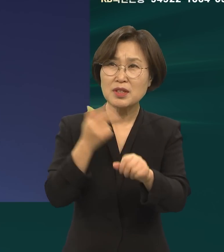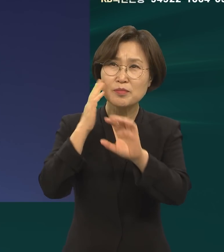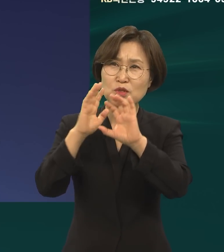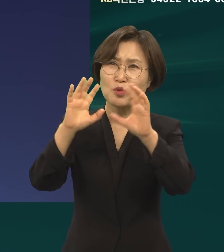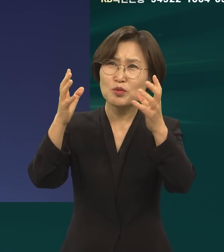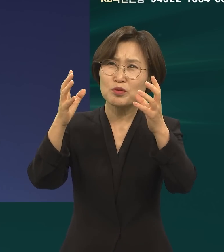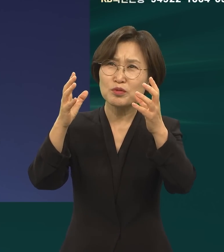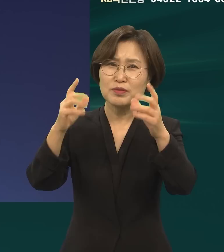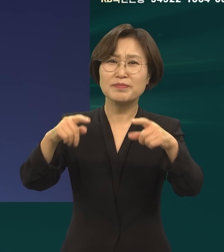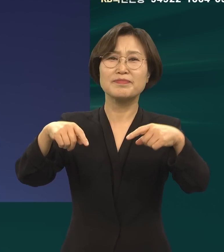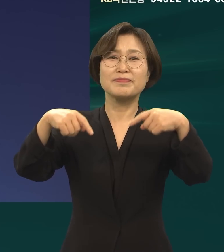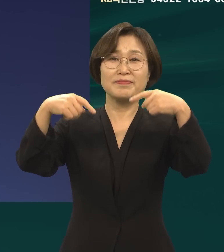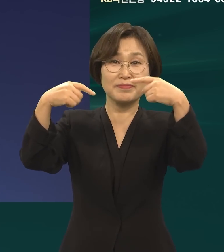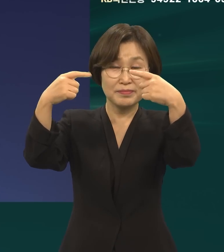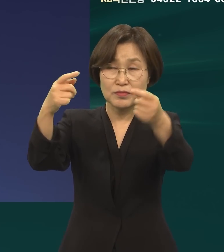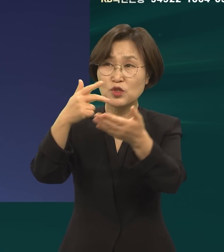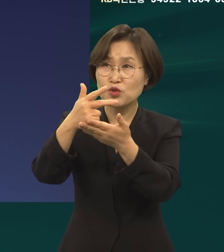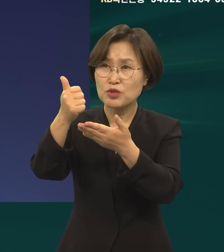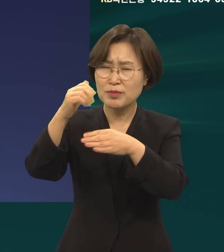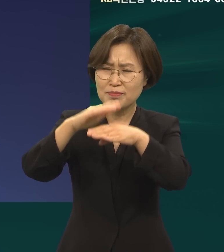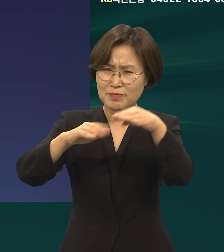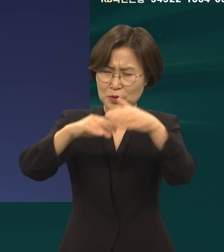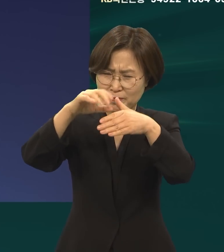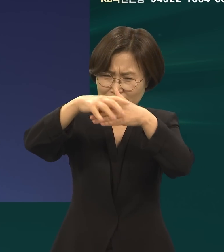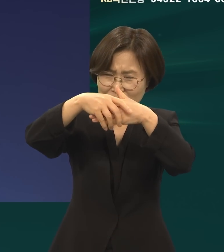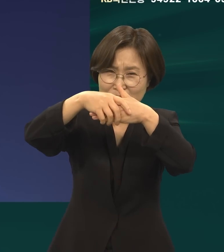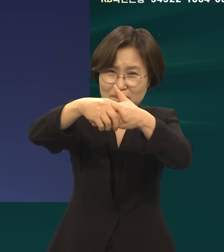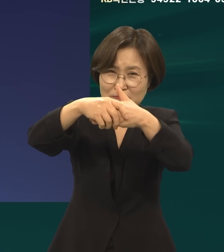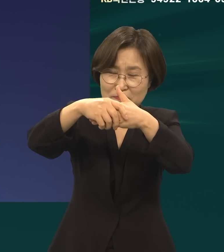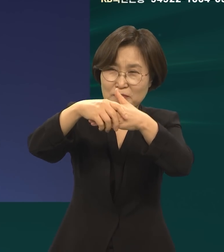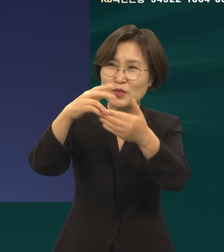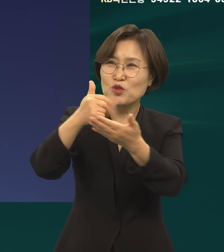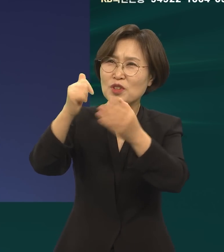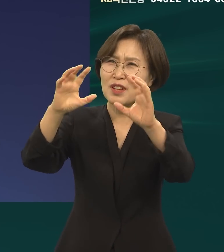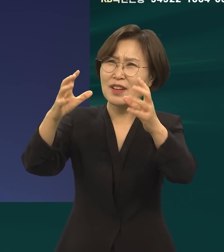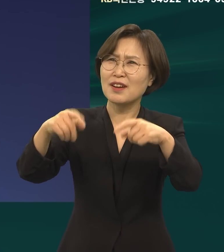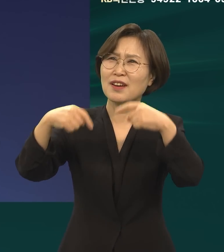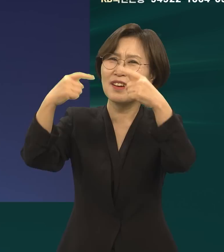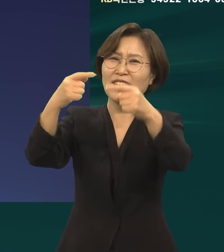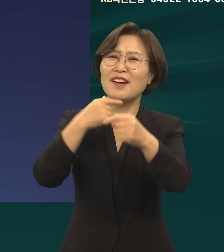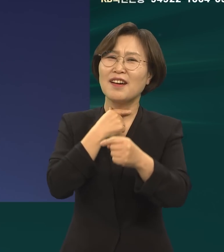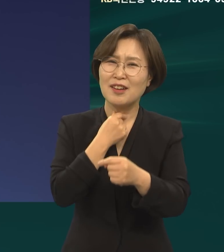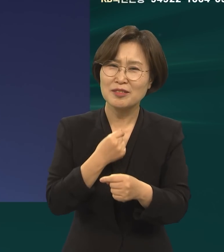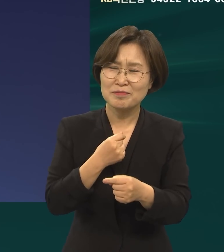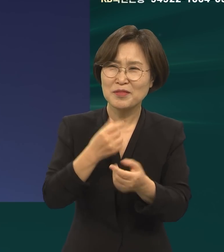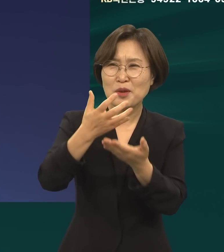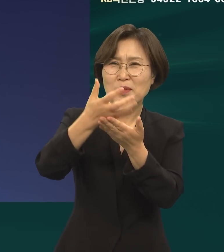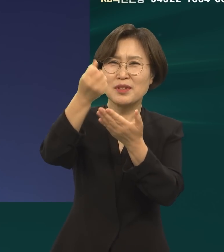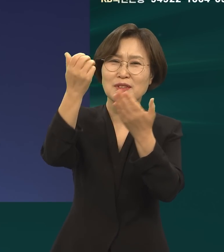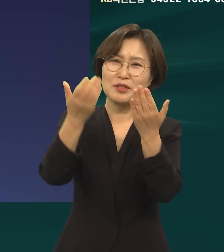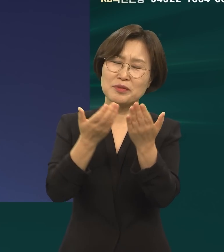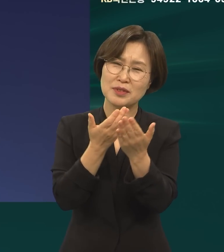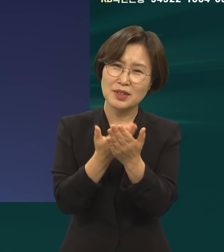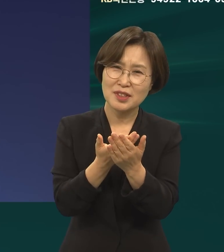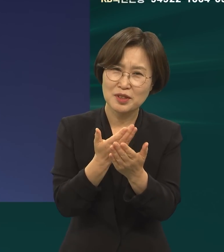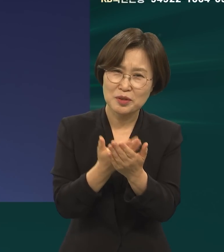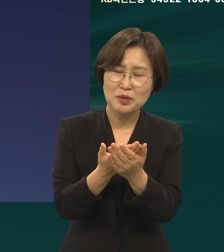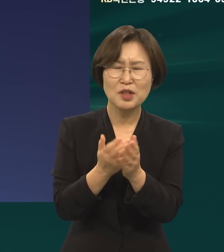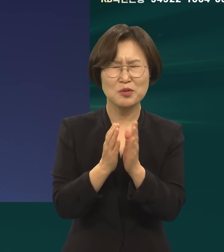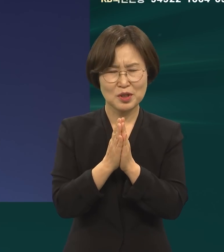갑니다. 주님 손 꼭 붙들고 주의 나라에 들어가겠습니다. 받아주십시오.